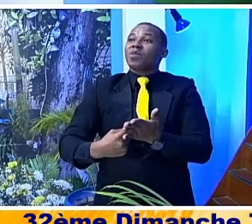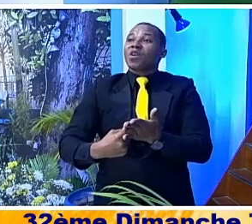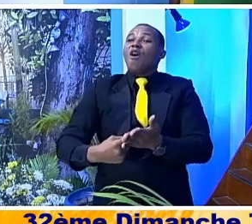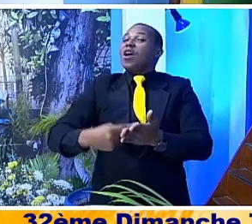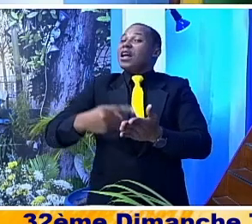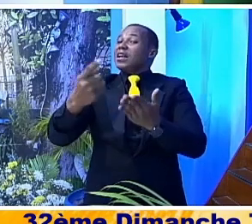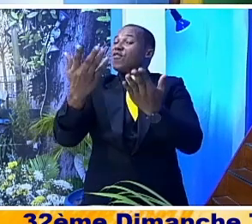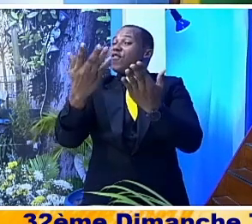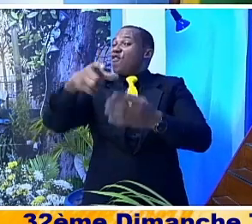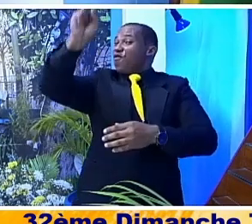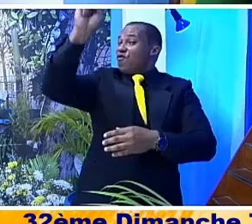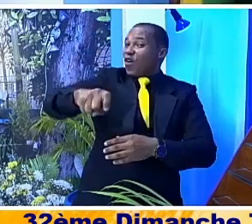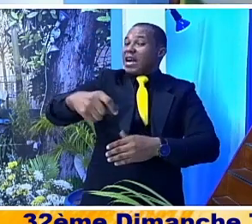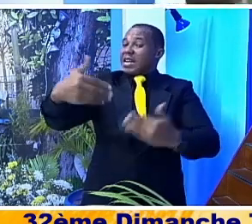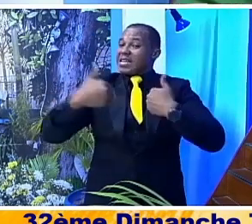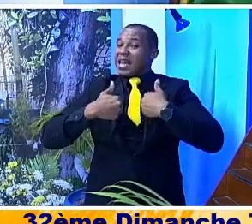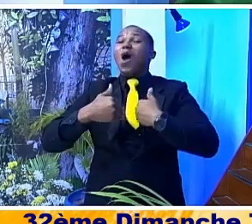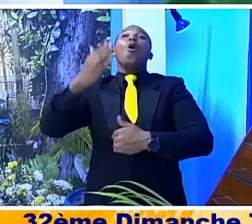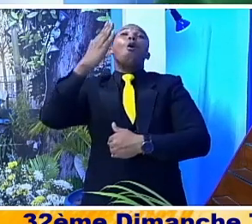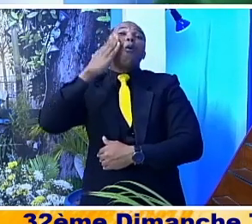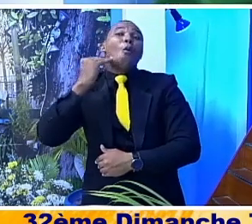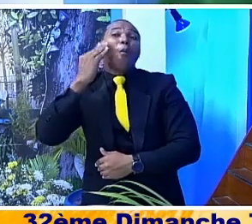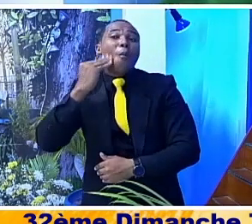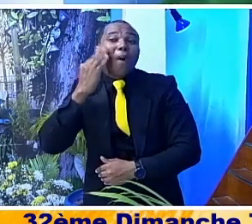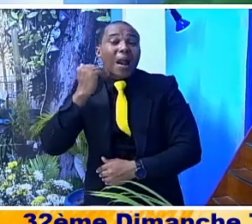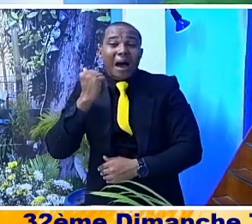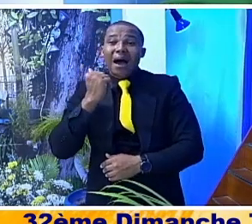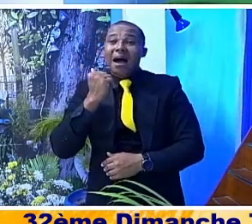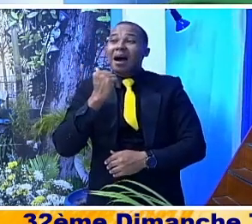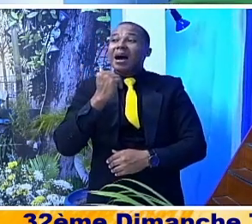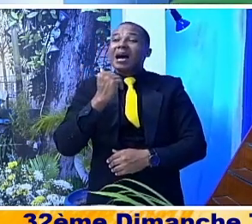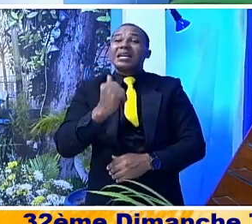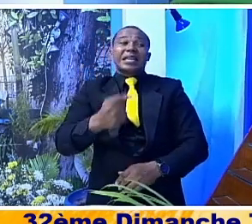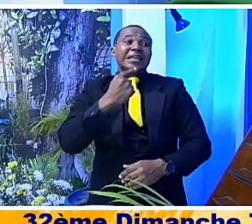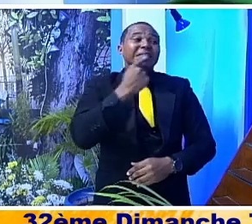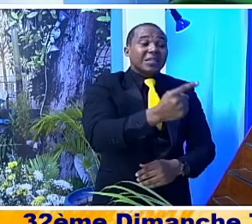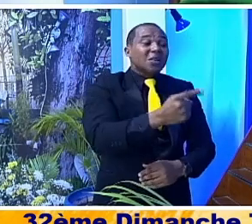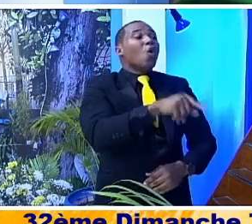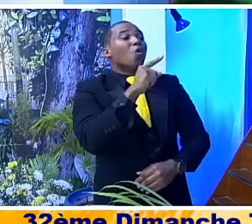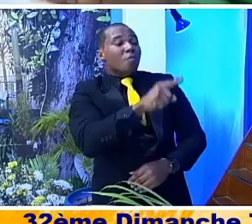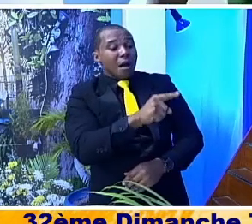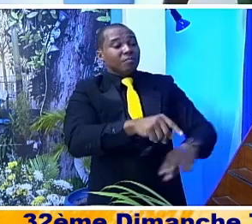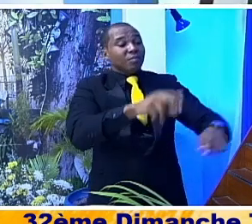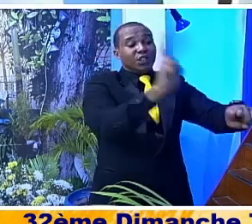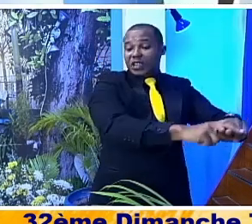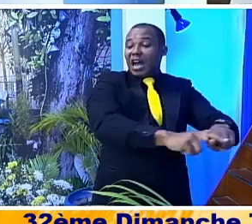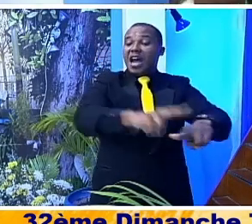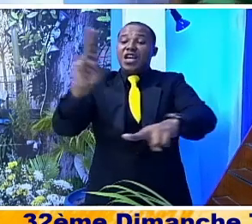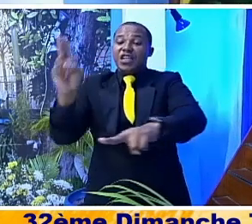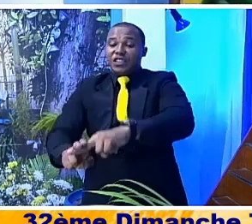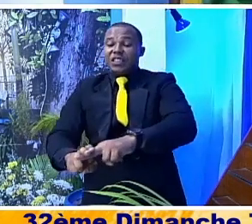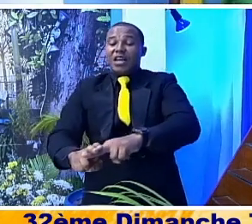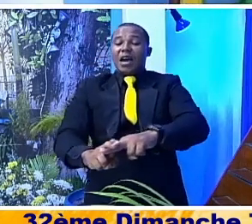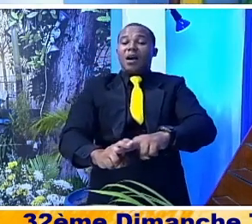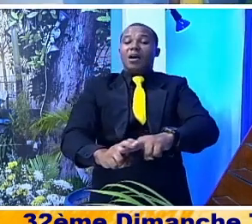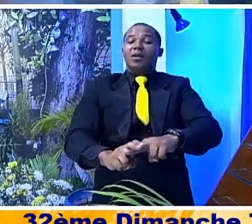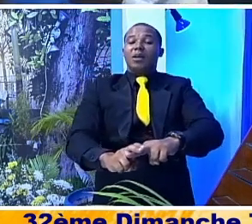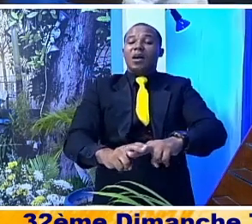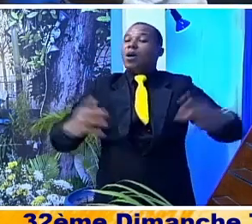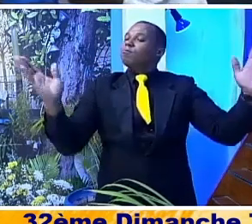blanc qui vini qui dit mamie, père Franzi, chita parler. Qui le sens que dans